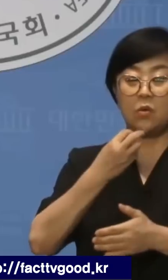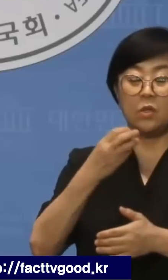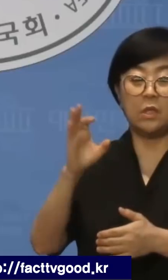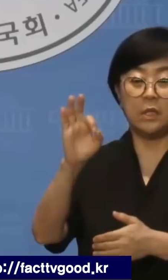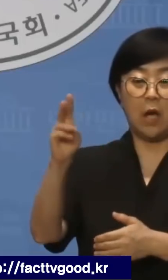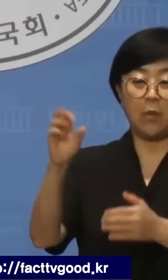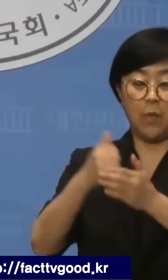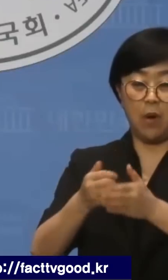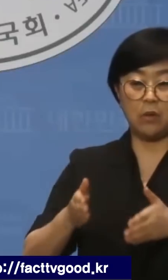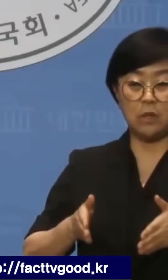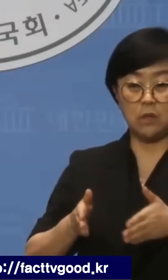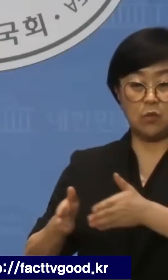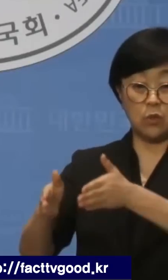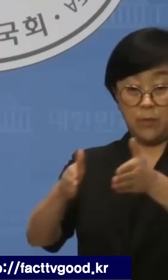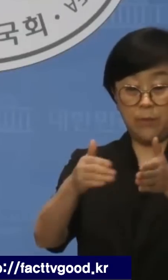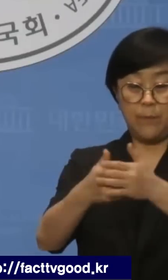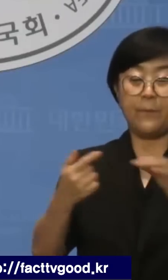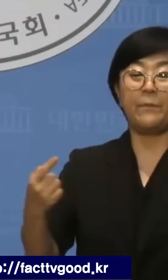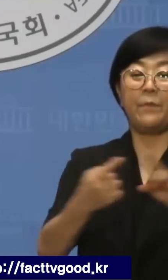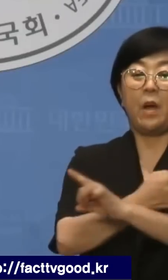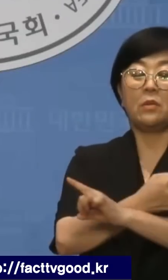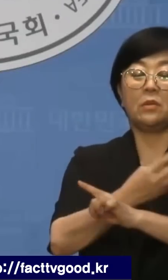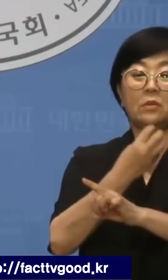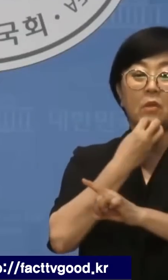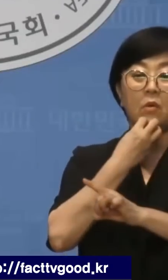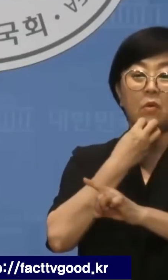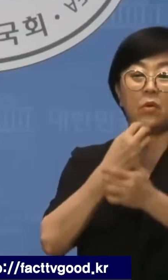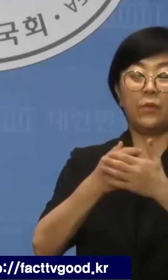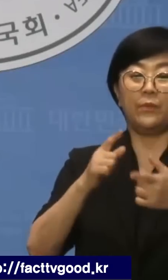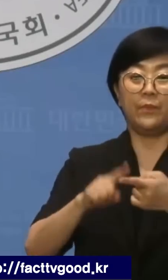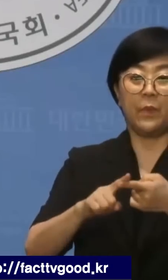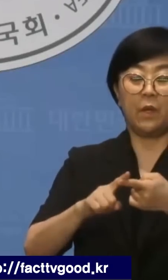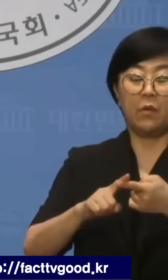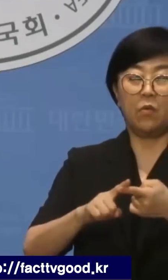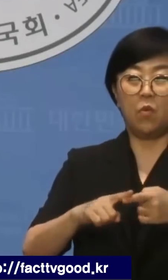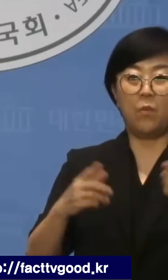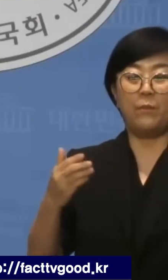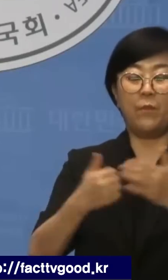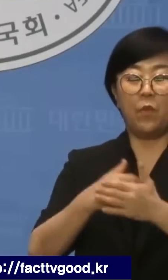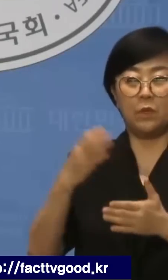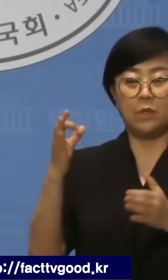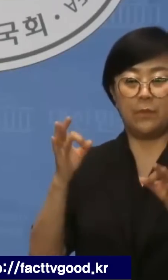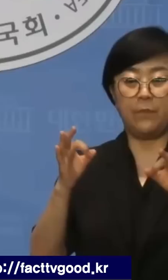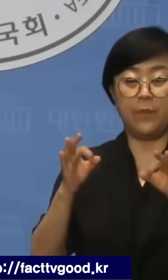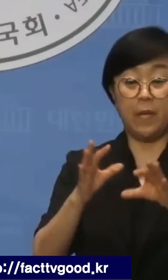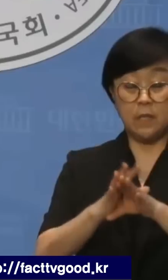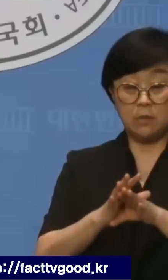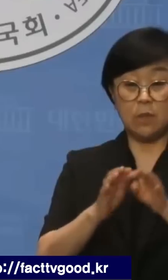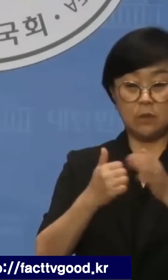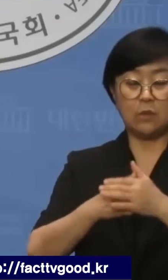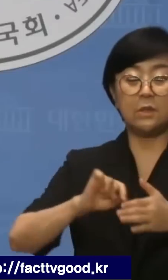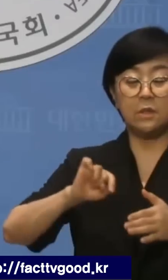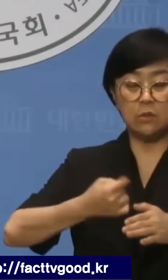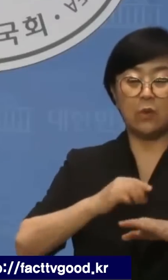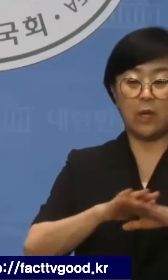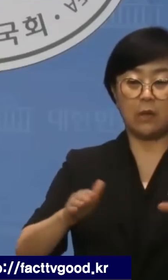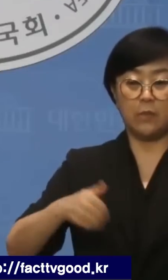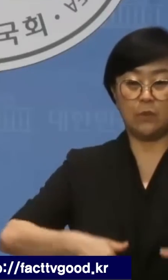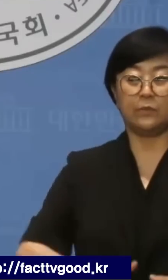양평 고속도로의 노선 변경과 서울 사업 전면 백지화 문제를 결자 해지해야